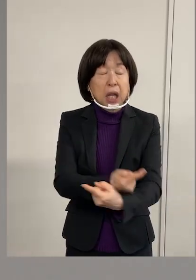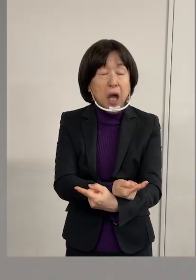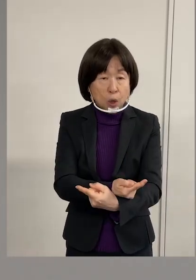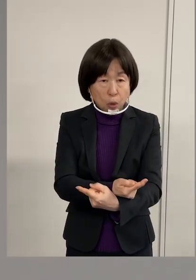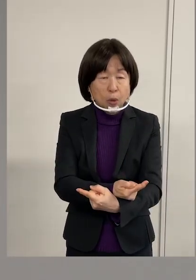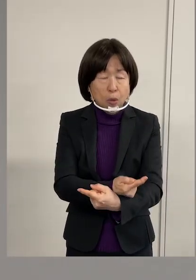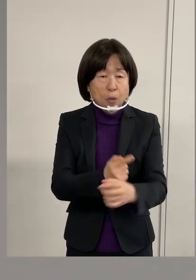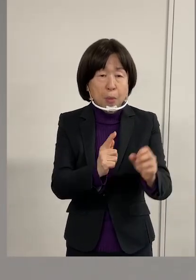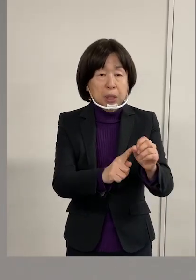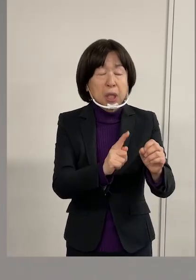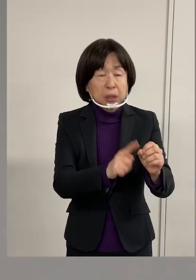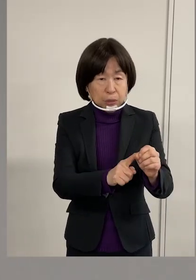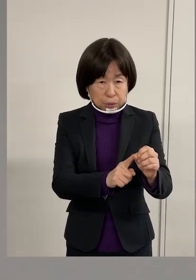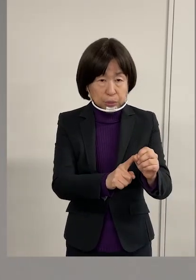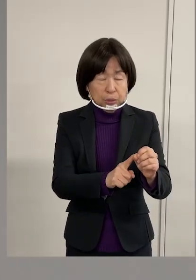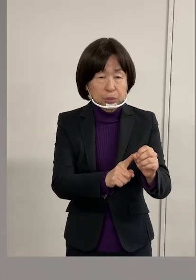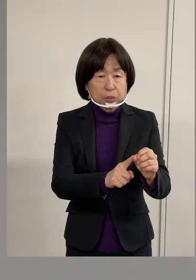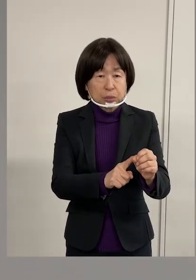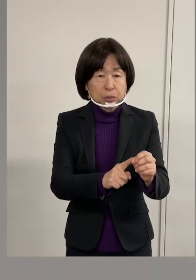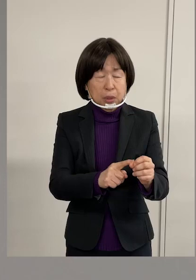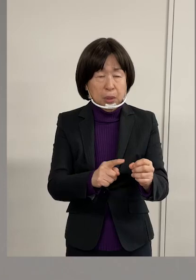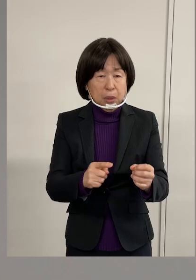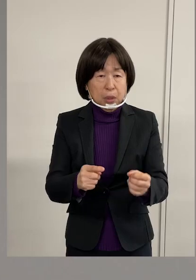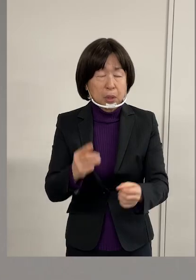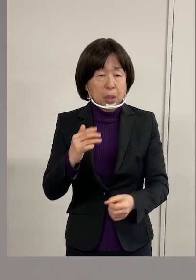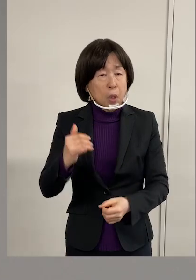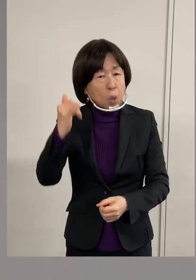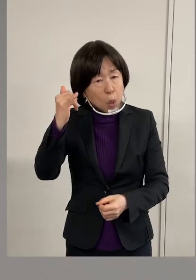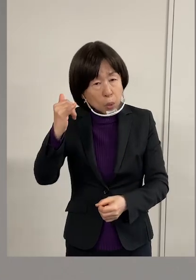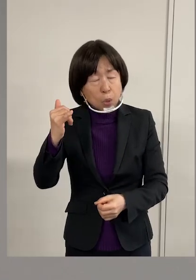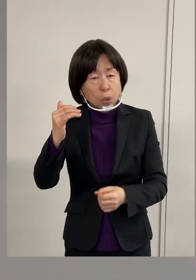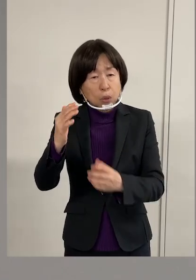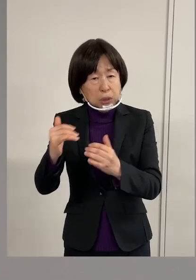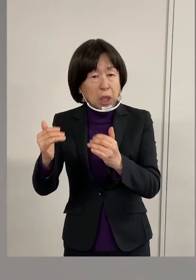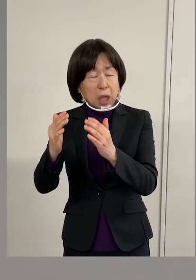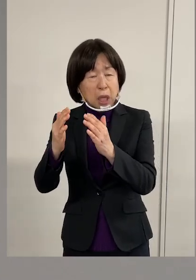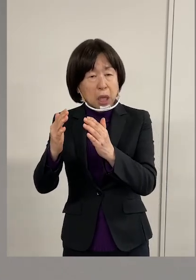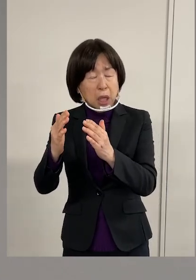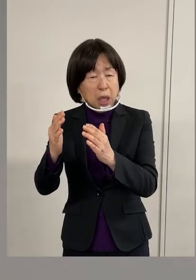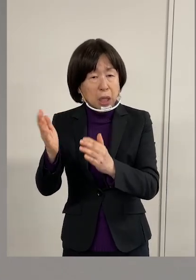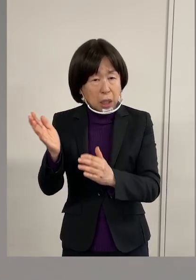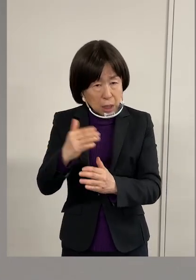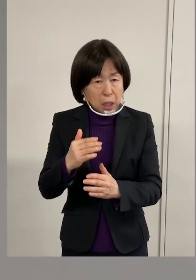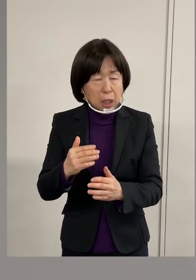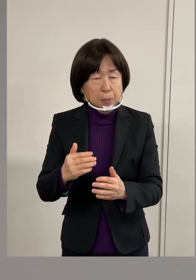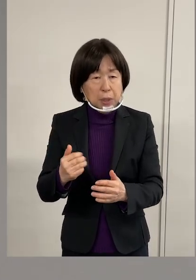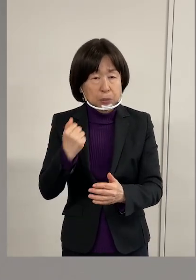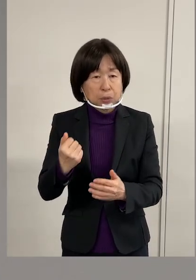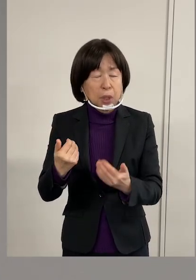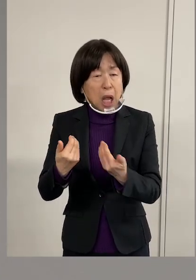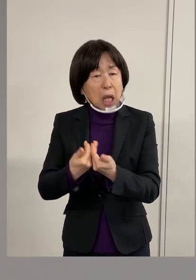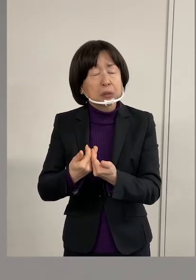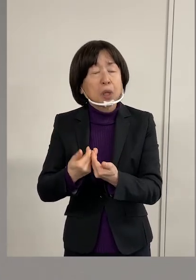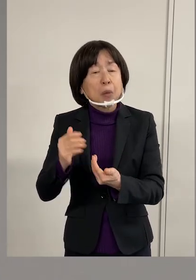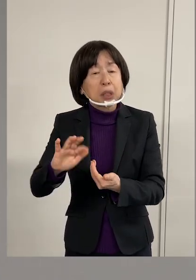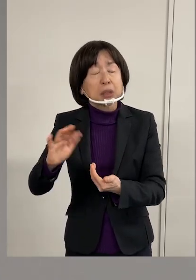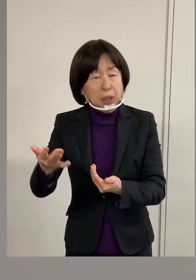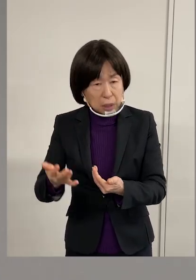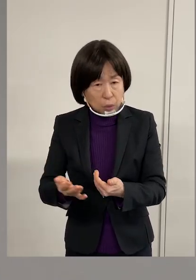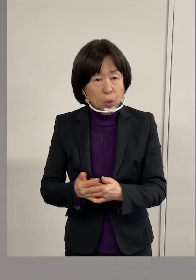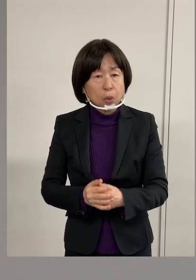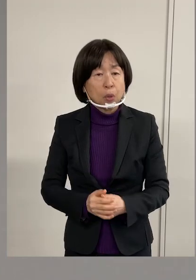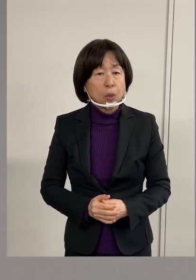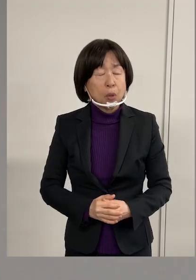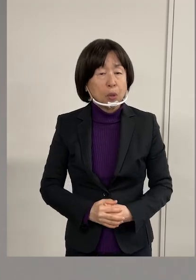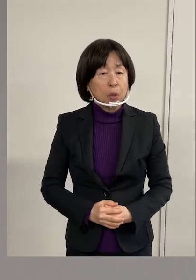対ありましたけど、お認めいただいて、学校を統合して、開けてますので、その方向性というのは、由来では